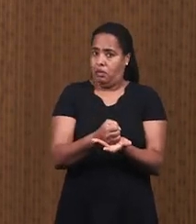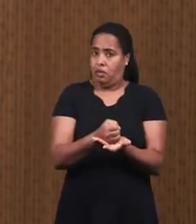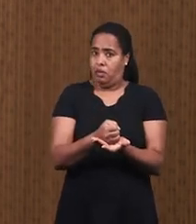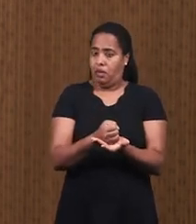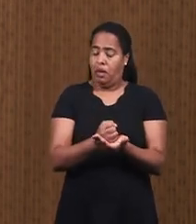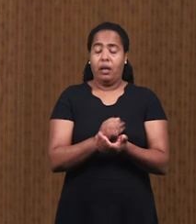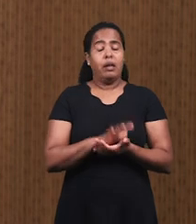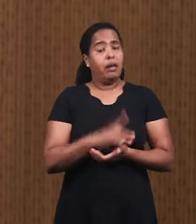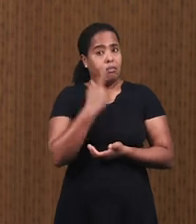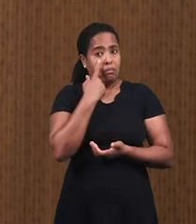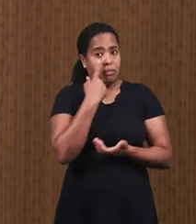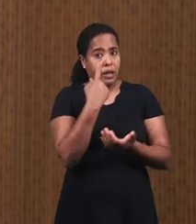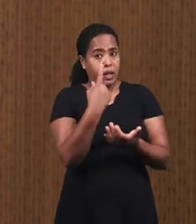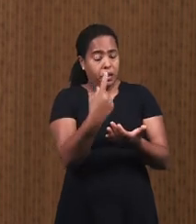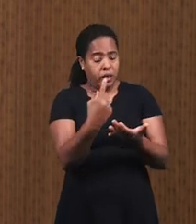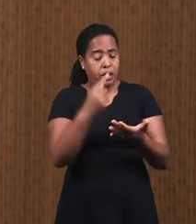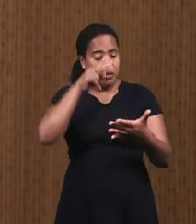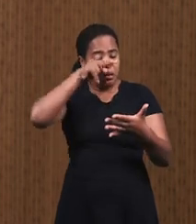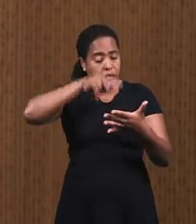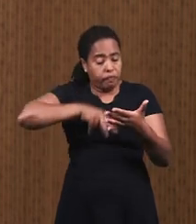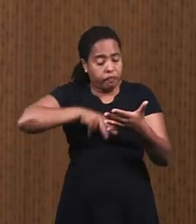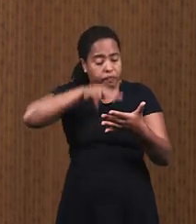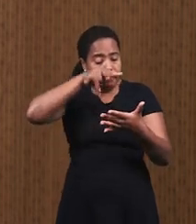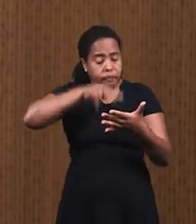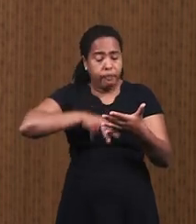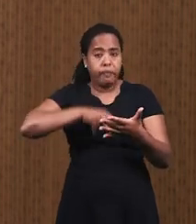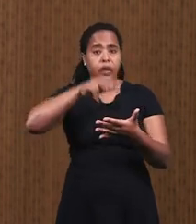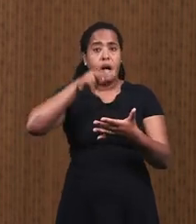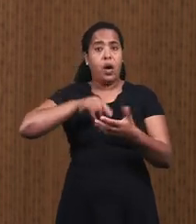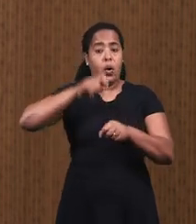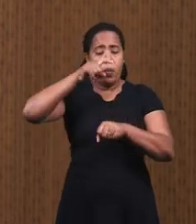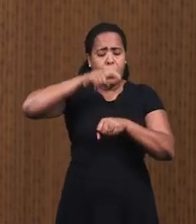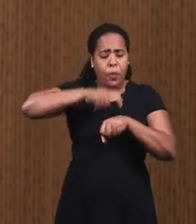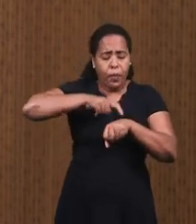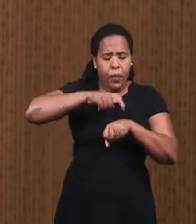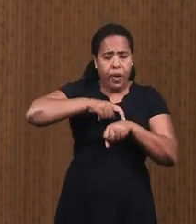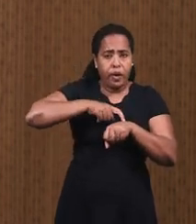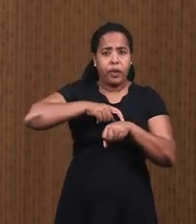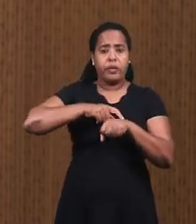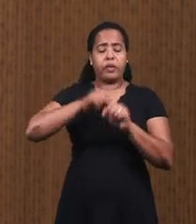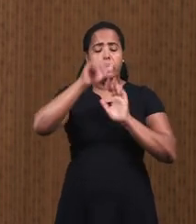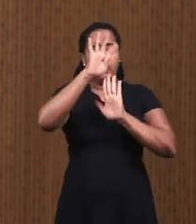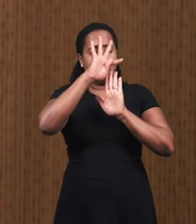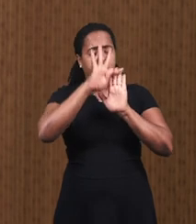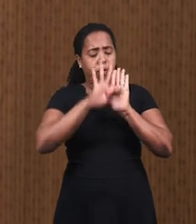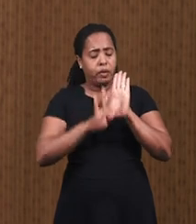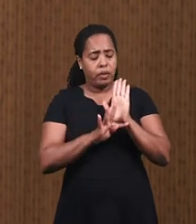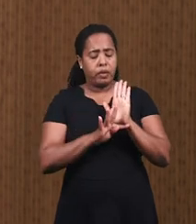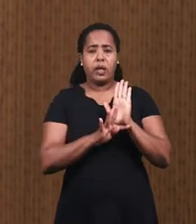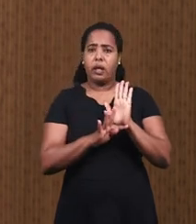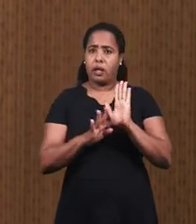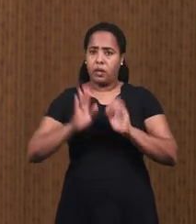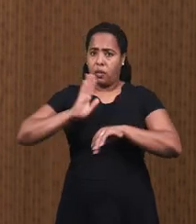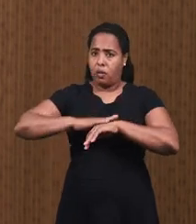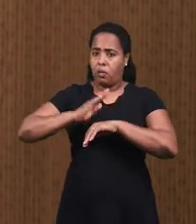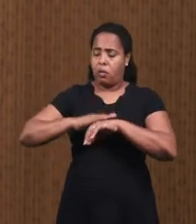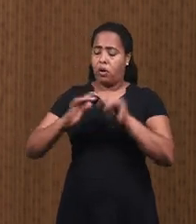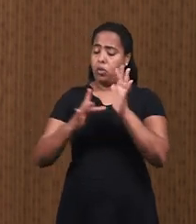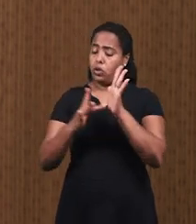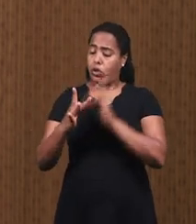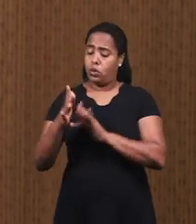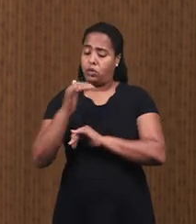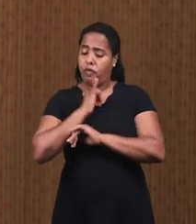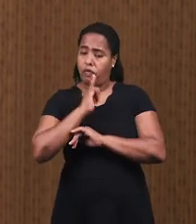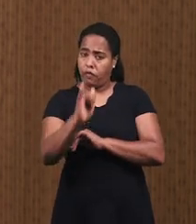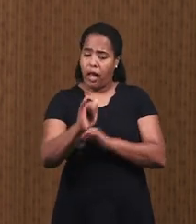voyons cela de manière très intéressante. Donc, quand nous voyons ici, nous allons examiner le texte que